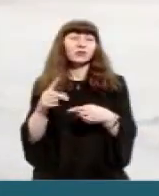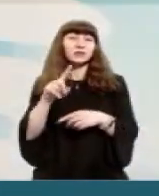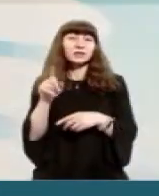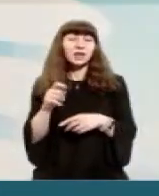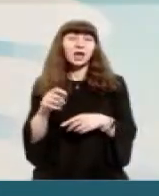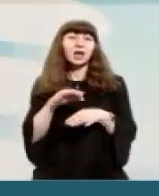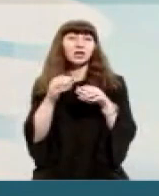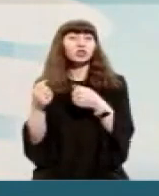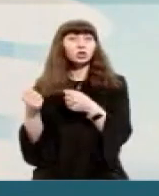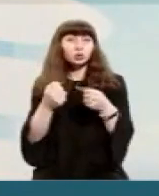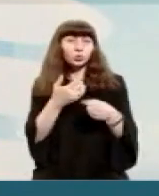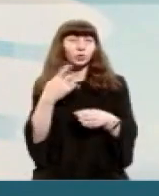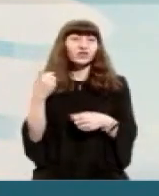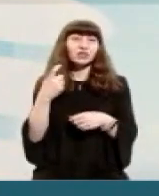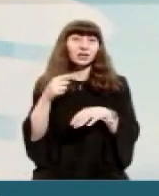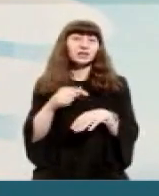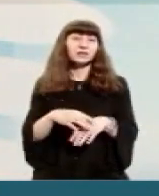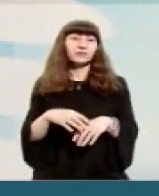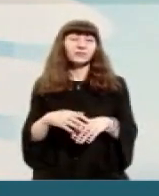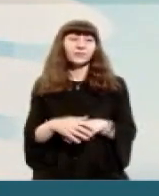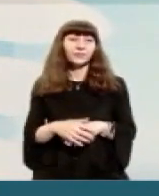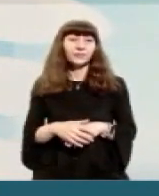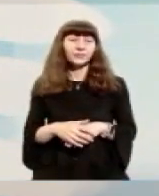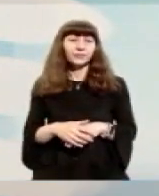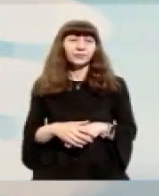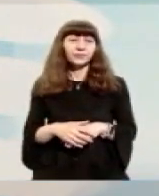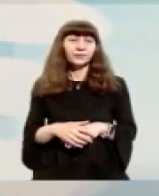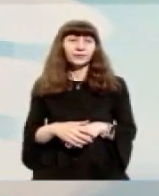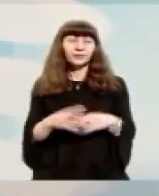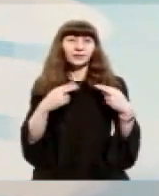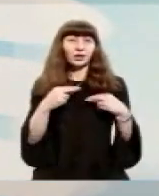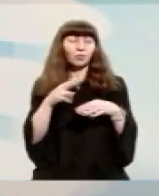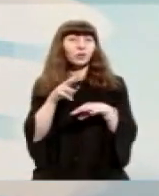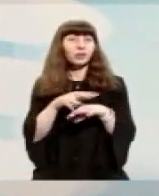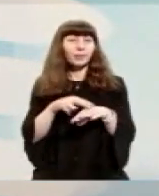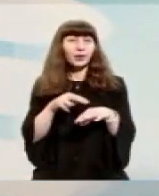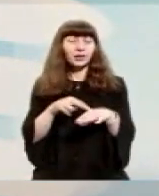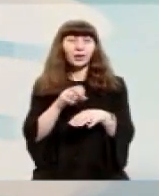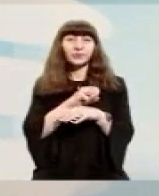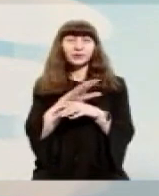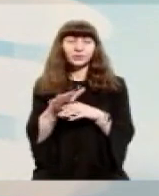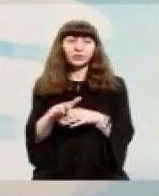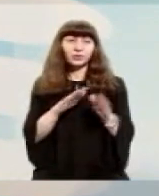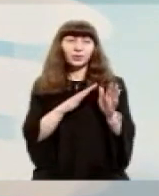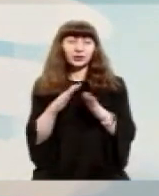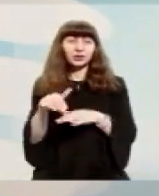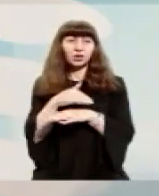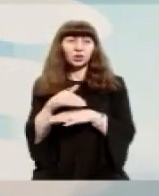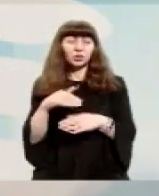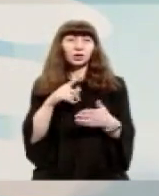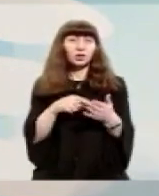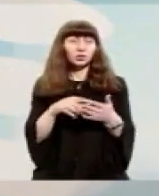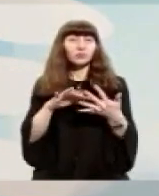нетрезвом виде. В области с 1 по 3 января 2023 года сотрудники полиции обеспечили охрану общественного порядка на улицах городов